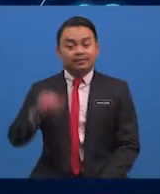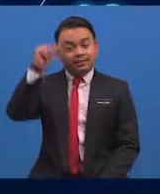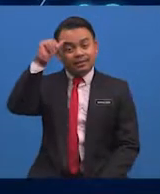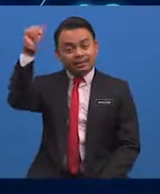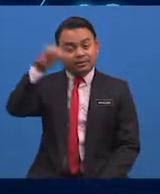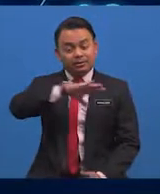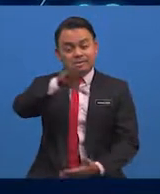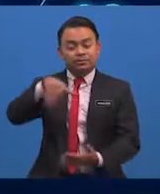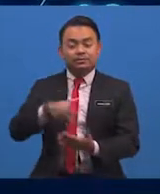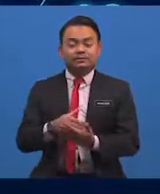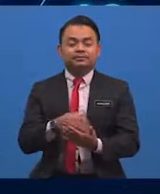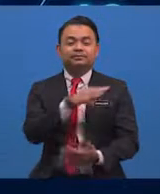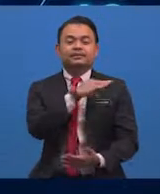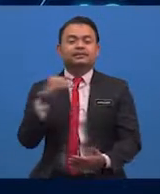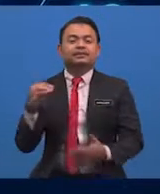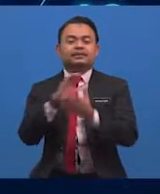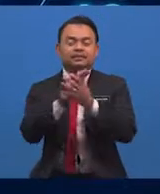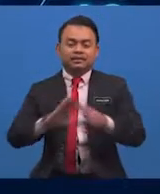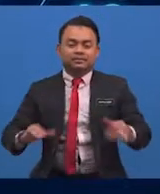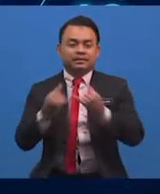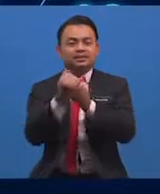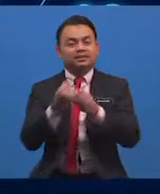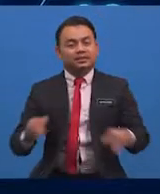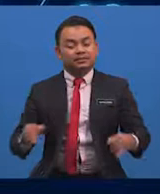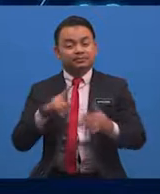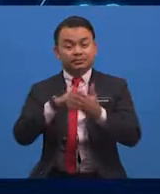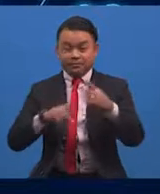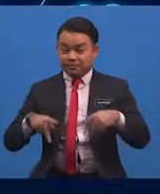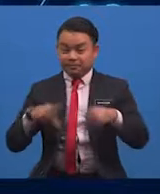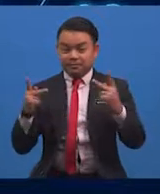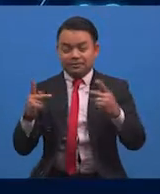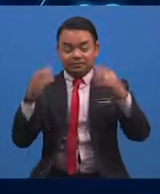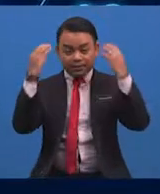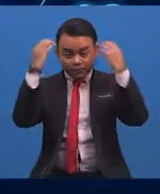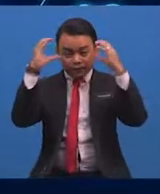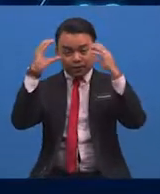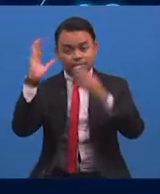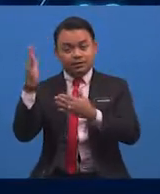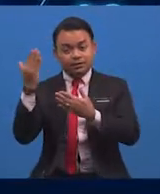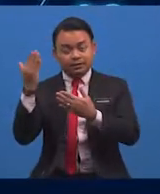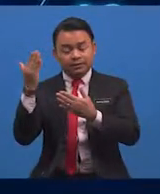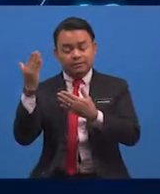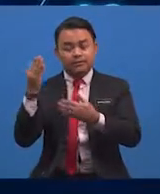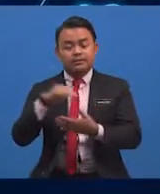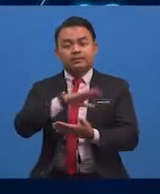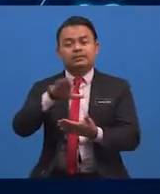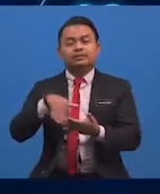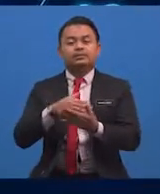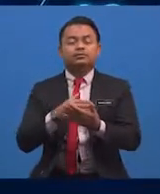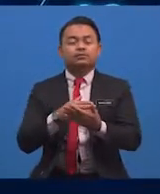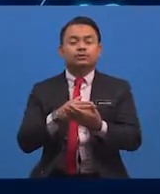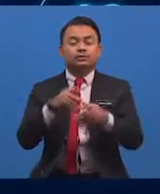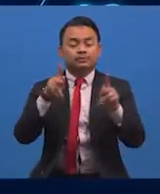Assalamualaikum semua dan selamat sejahtera. Apa khabar? Cikgu berharap agar pelajar semua berada